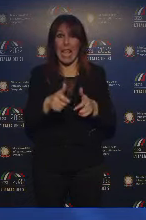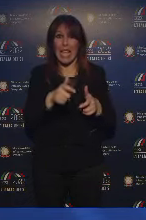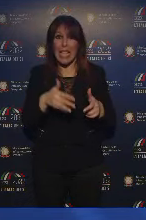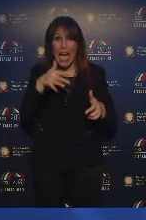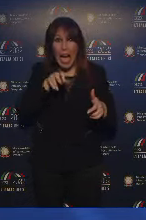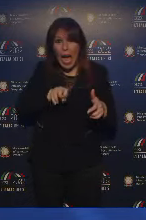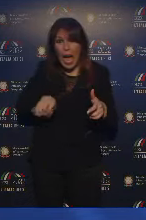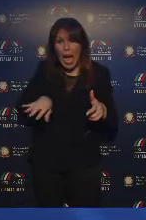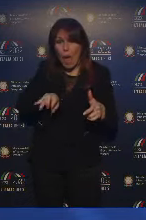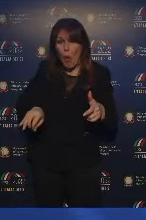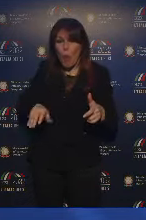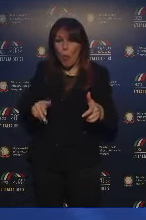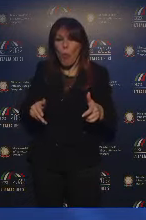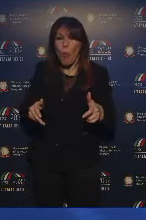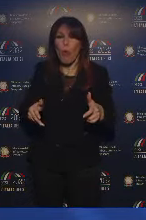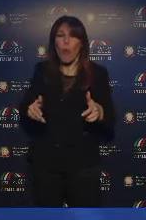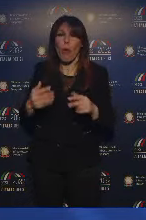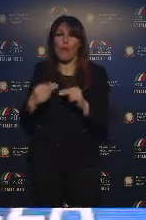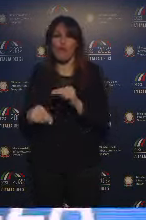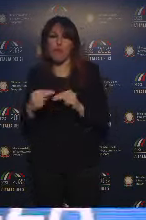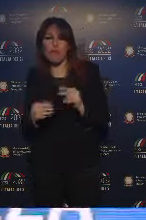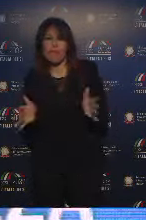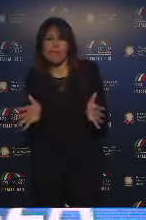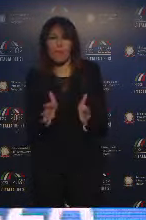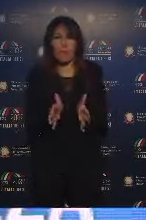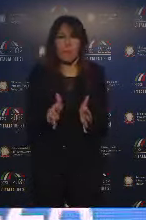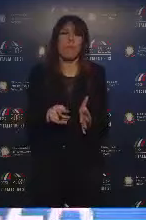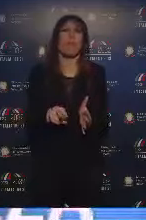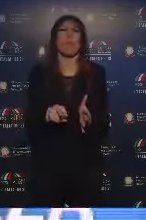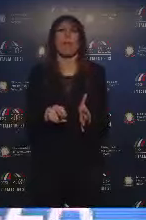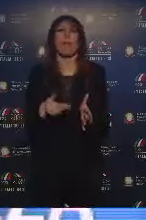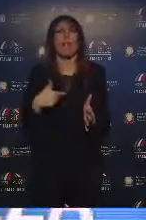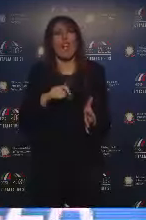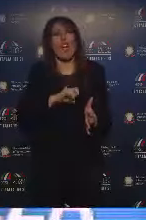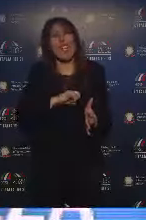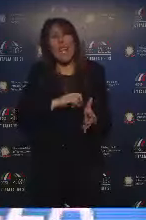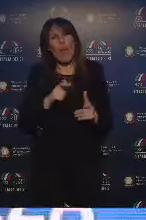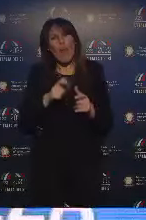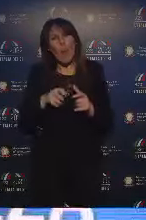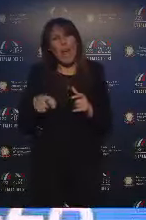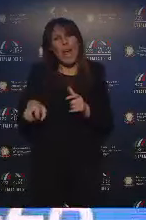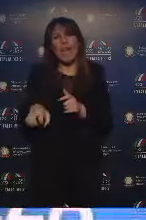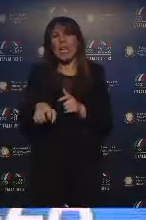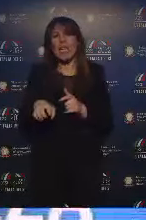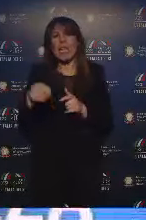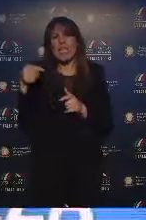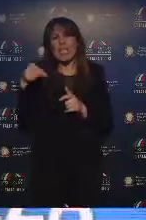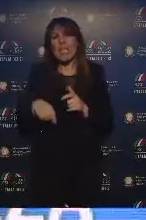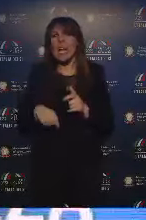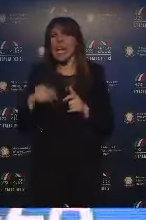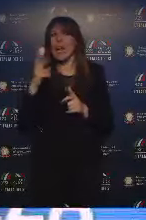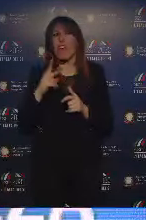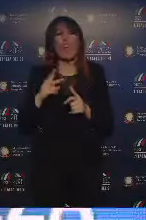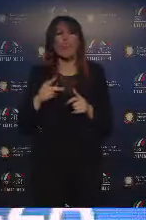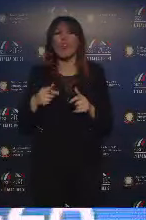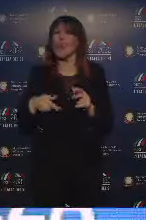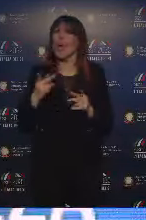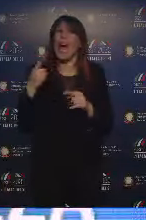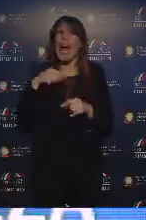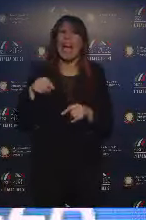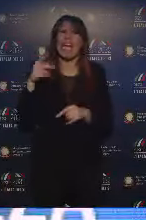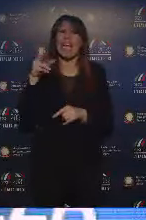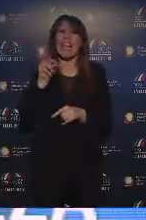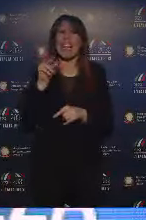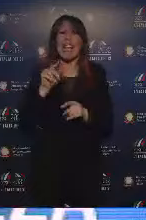fosse soprattutto In alcune zone del paese la perdita da rete è equamente divisa a livello nazionale anche in Trentino c'è il